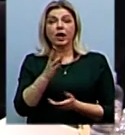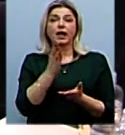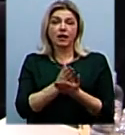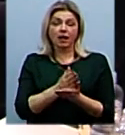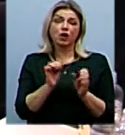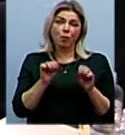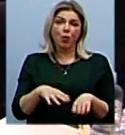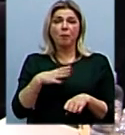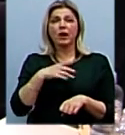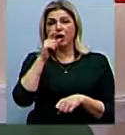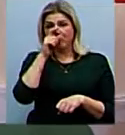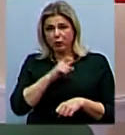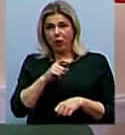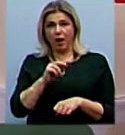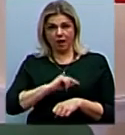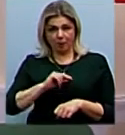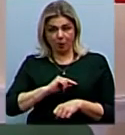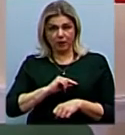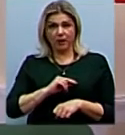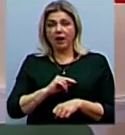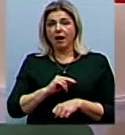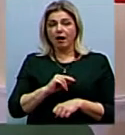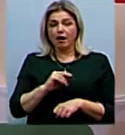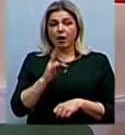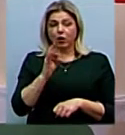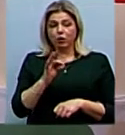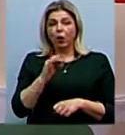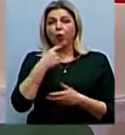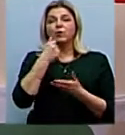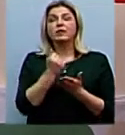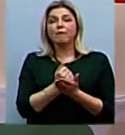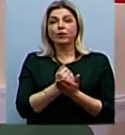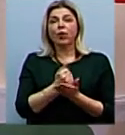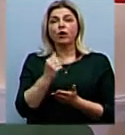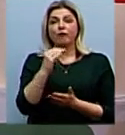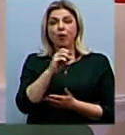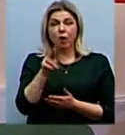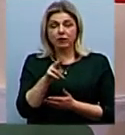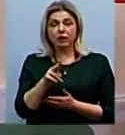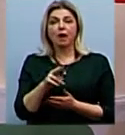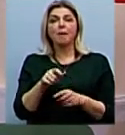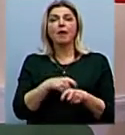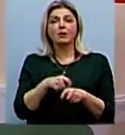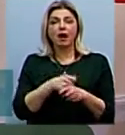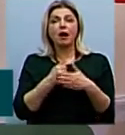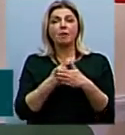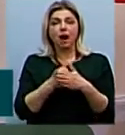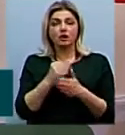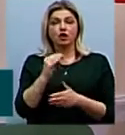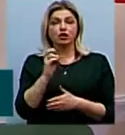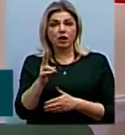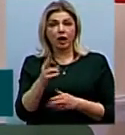плохо работали, никто об этом говорить не будет, но уставной фонд, материально-техническая база ЖЭКов, которые